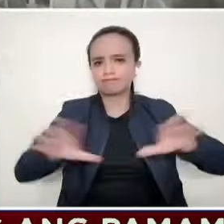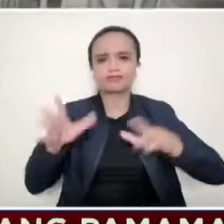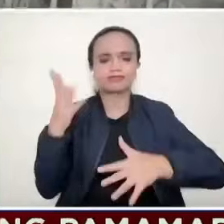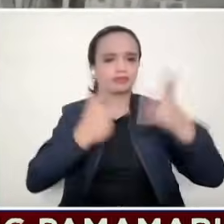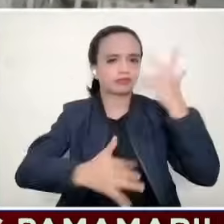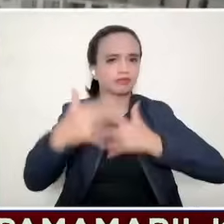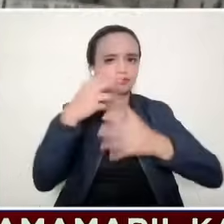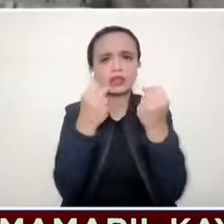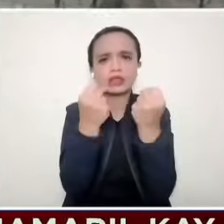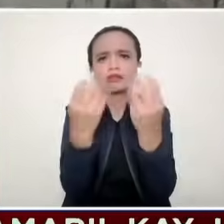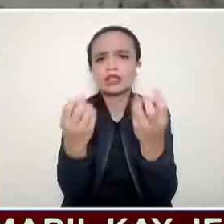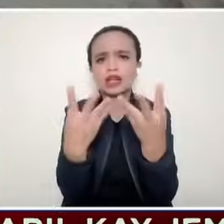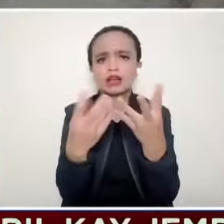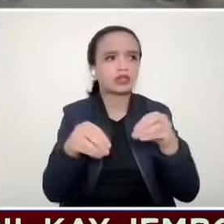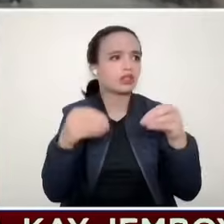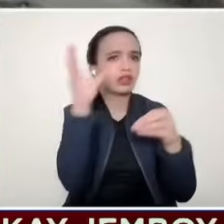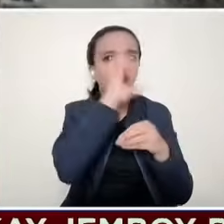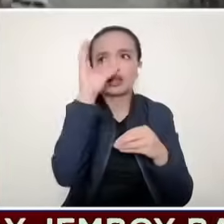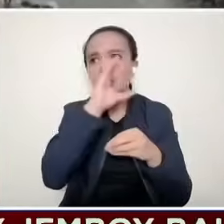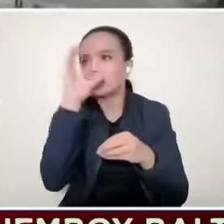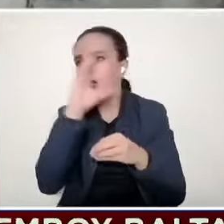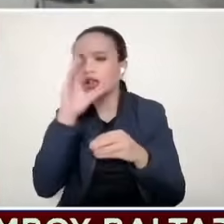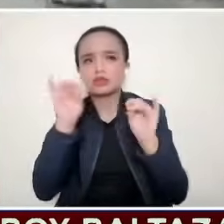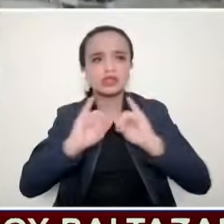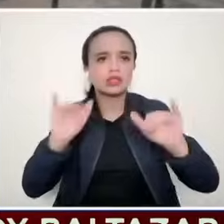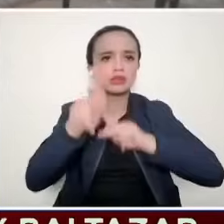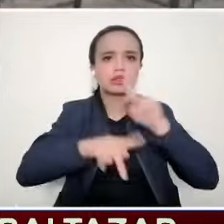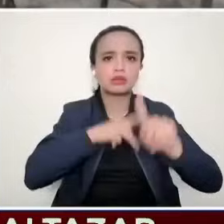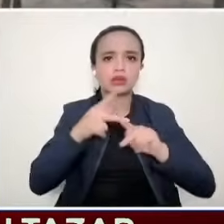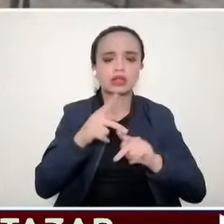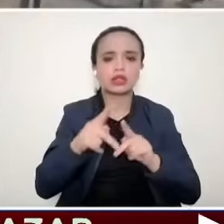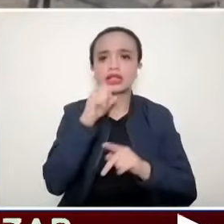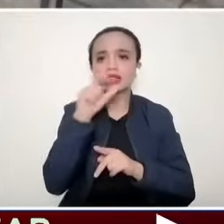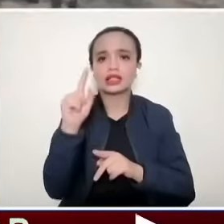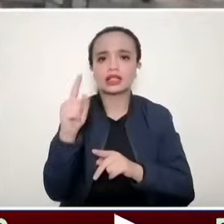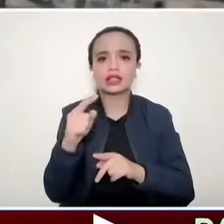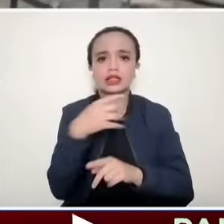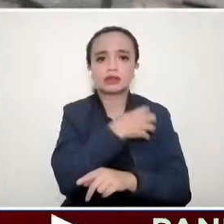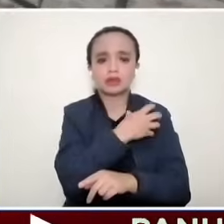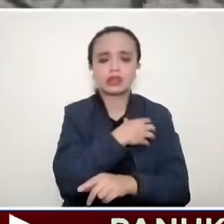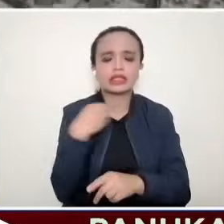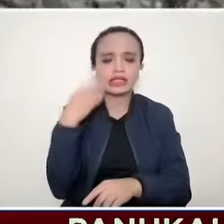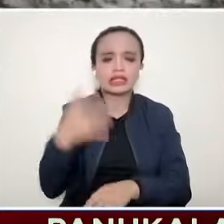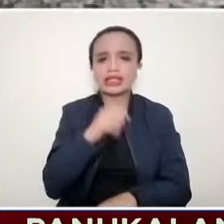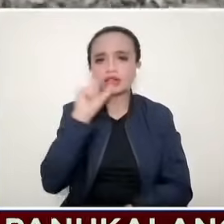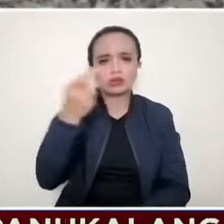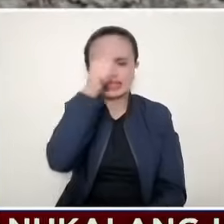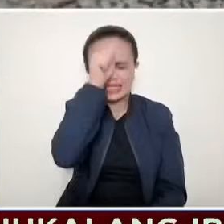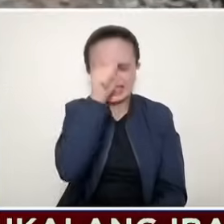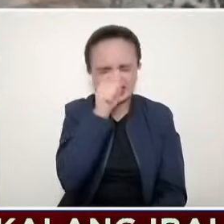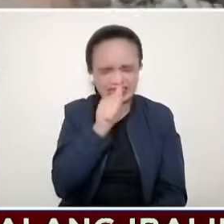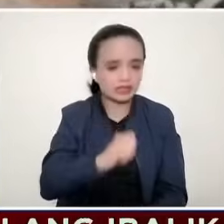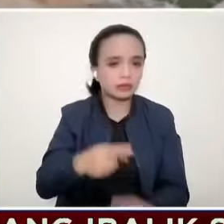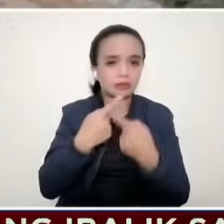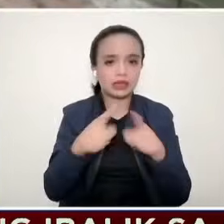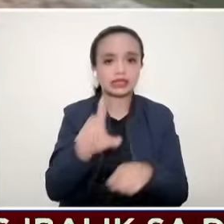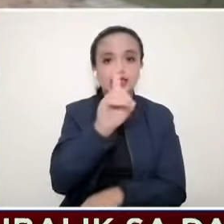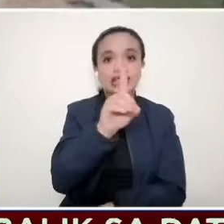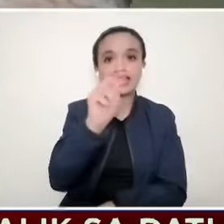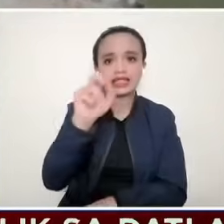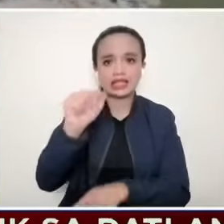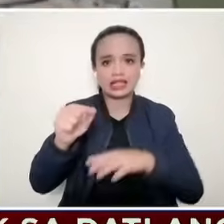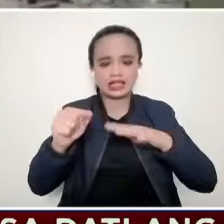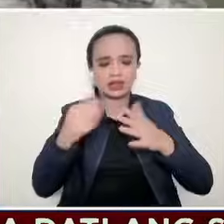rin ang nawawala, kaya tumihingi ang mga opisyal hindi lang ng pasensya, kundi pati ng DNA samples para mapadali